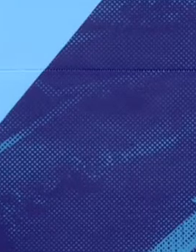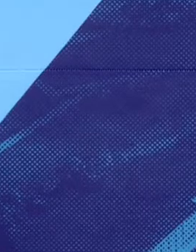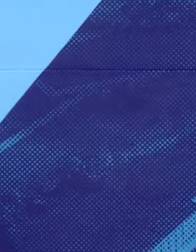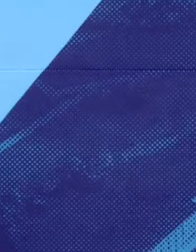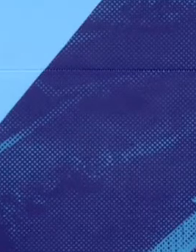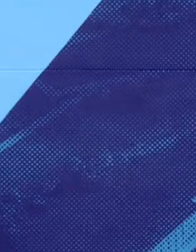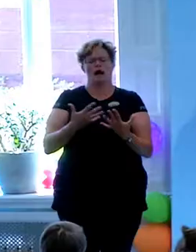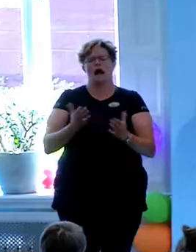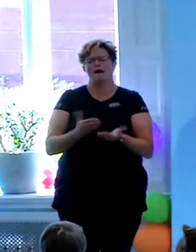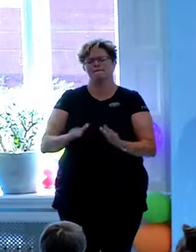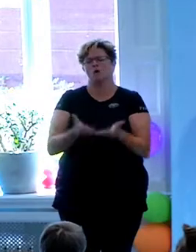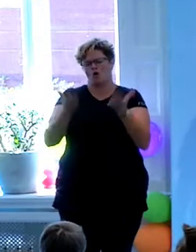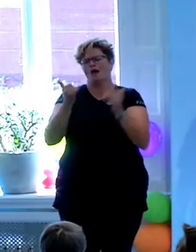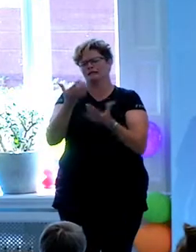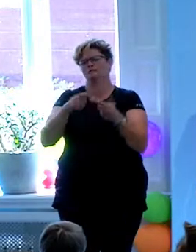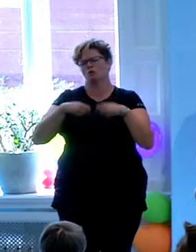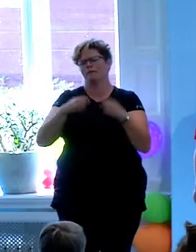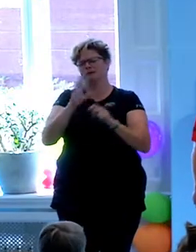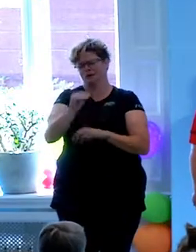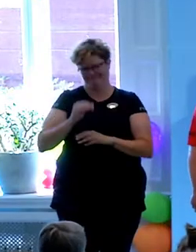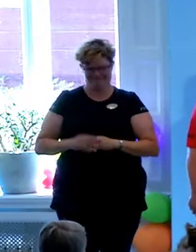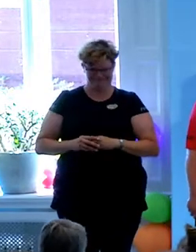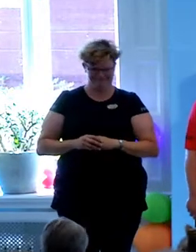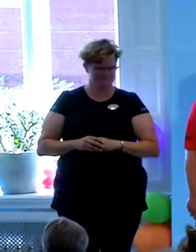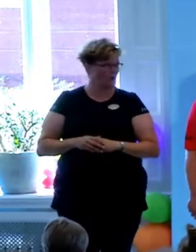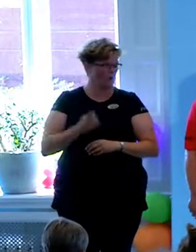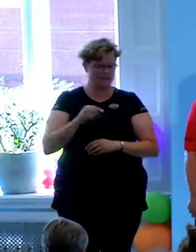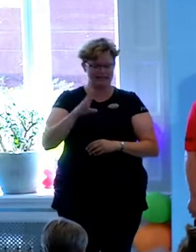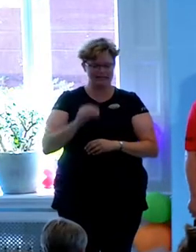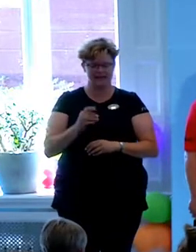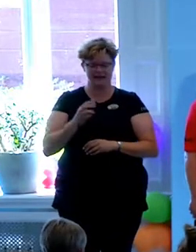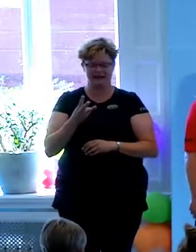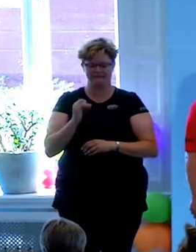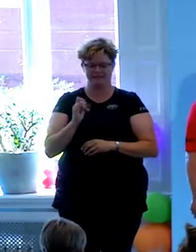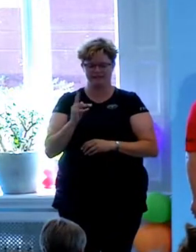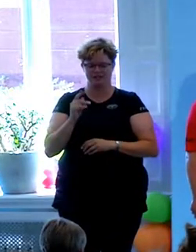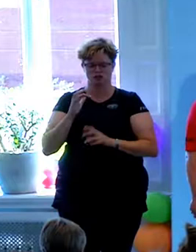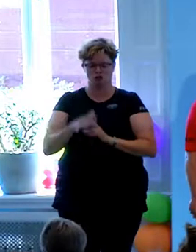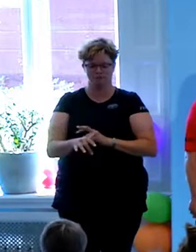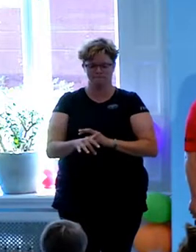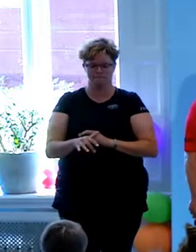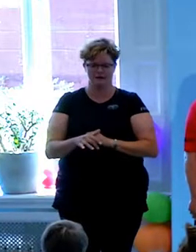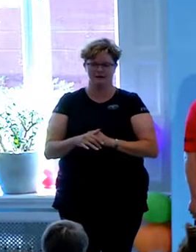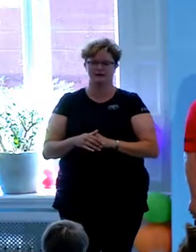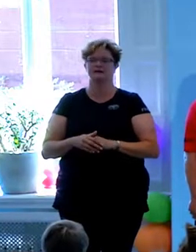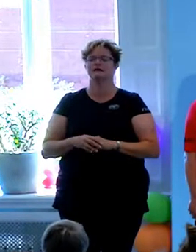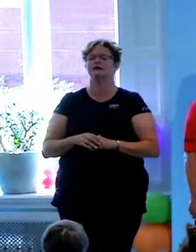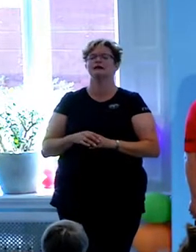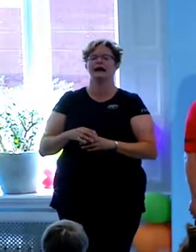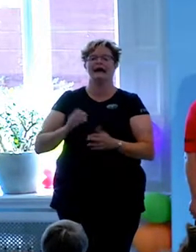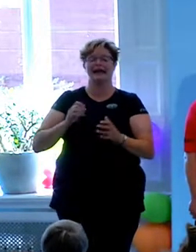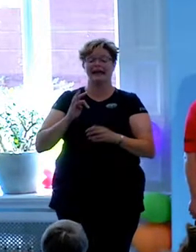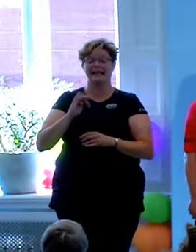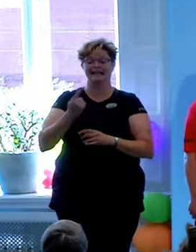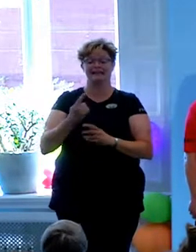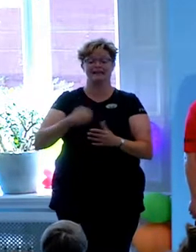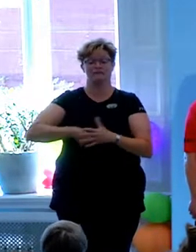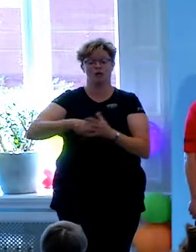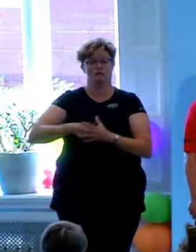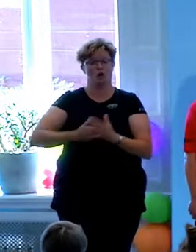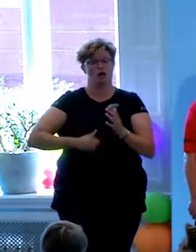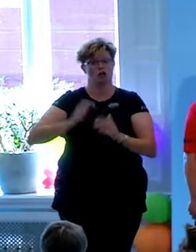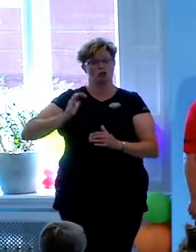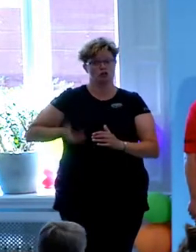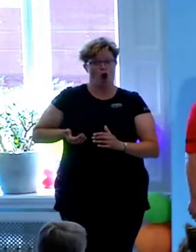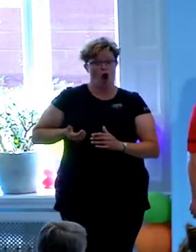skåp. Ja, det räcker ju. Ja, det är underbart, härligt. Och så Linda Wikström, kommersiell chef Elitfotboll Dam. Hur